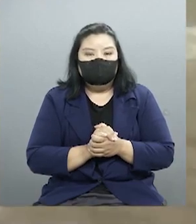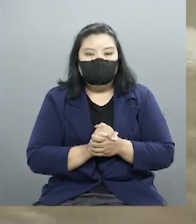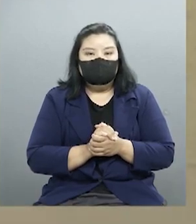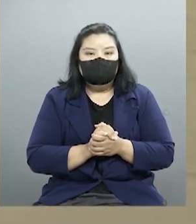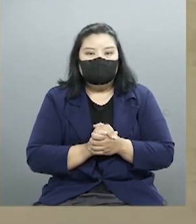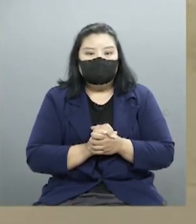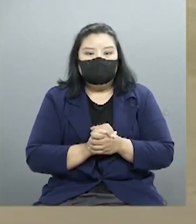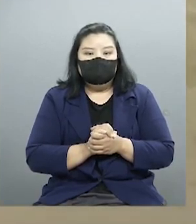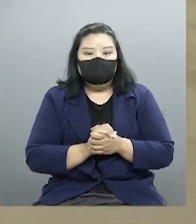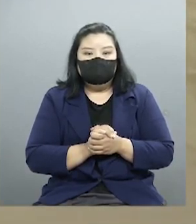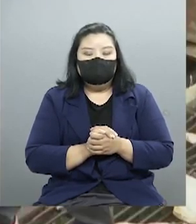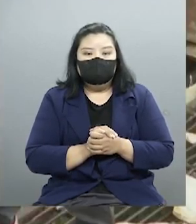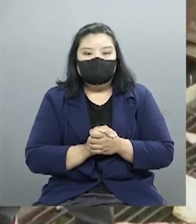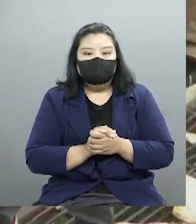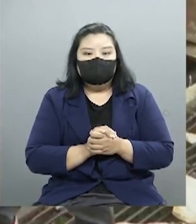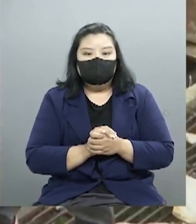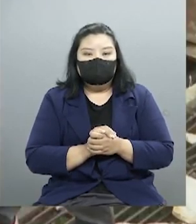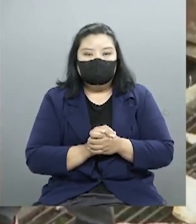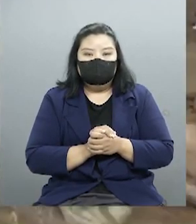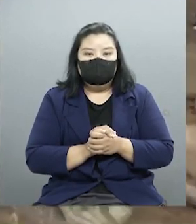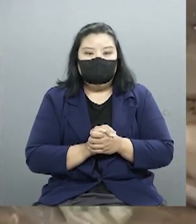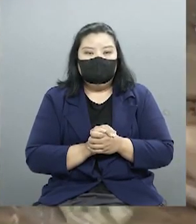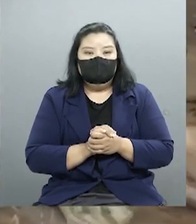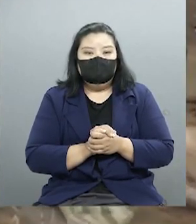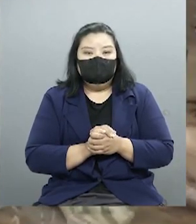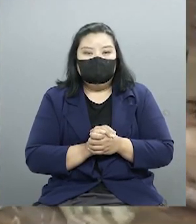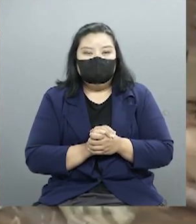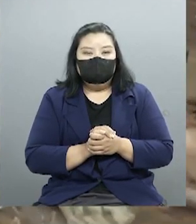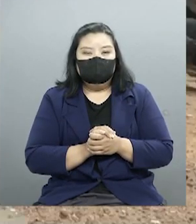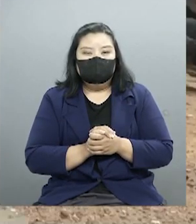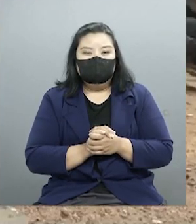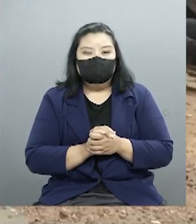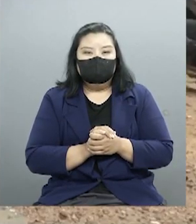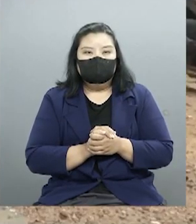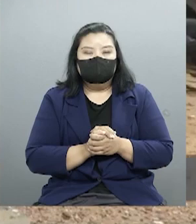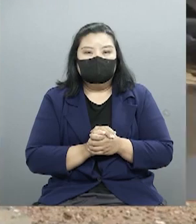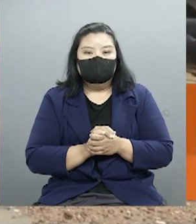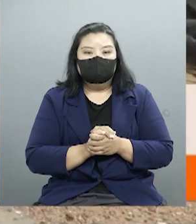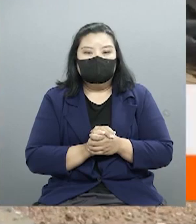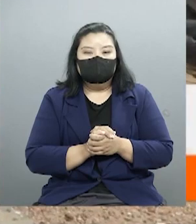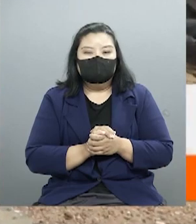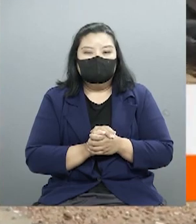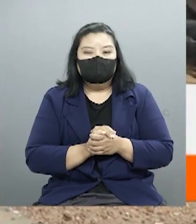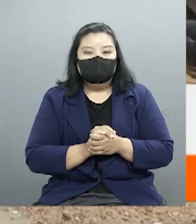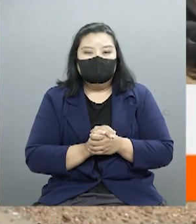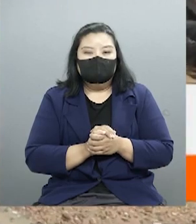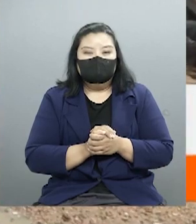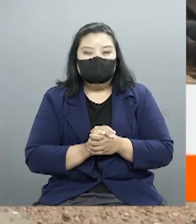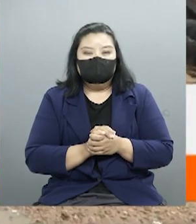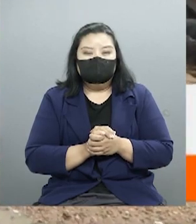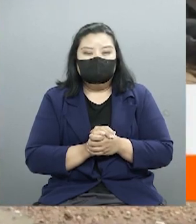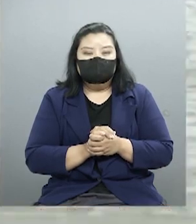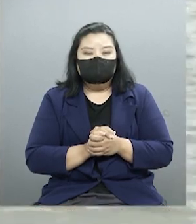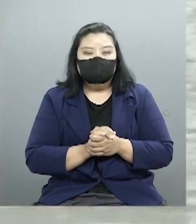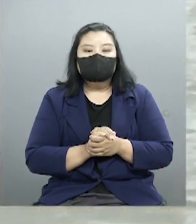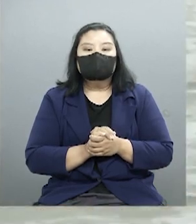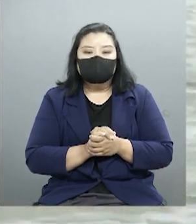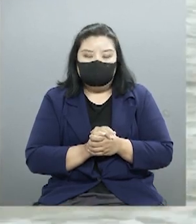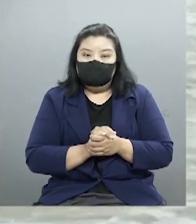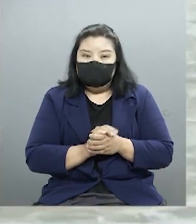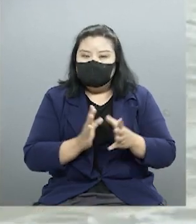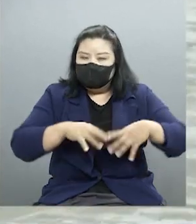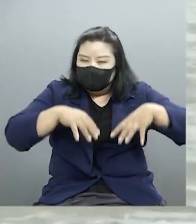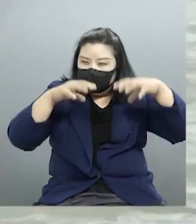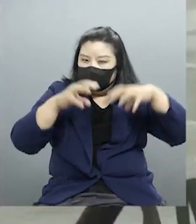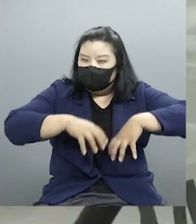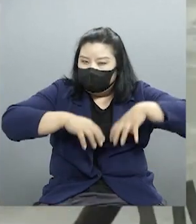กระแสน้ำที่เชี่ยวกรากนี่เป็นสภาพความเสียหายสถานการณ์น้ำท่วมและคลื่นลมแรงในทะเลฝั่งอ่าวไทยนั้นรุนแรงมาก ฝน